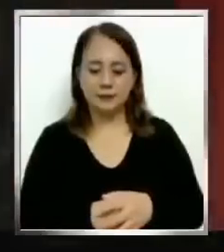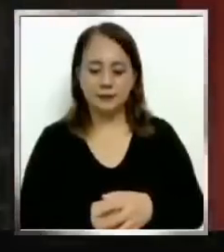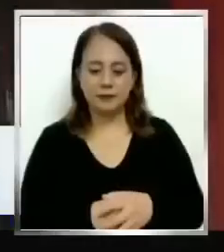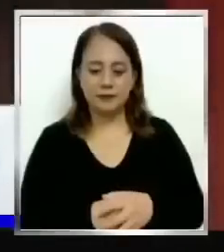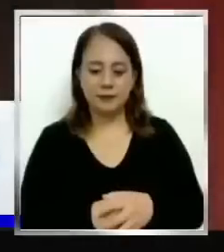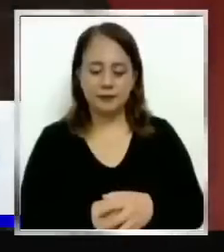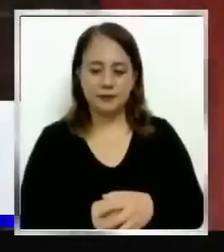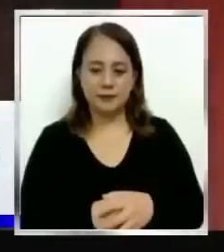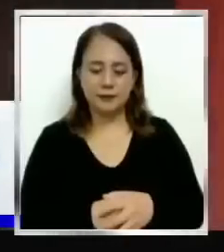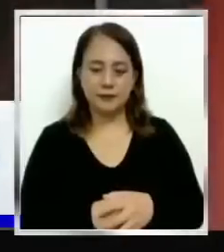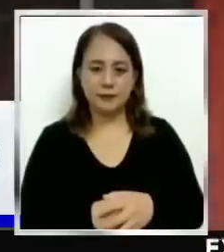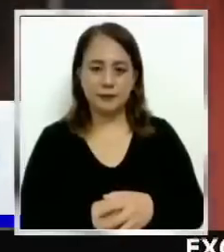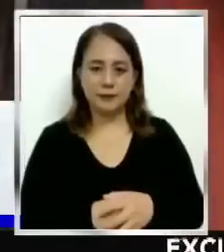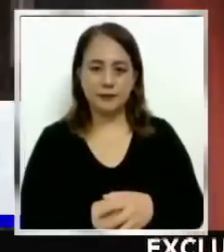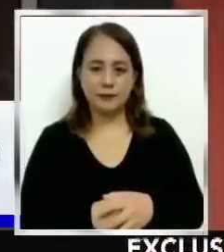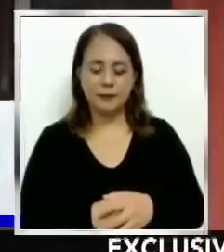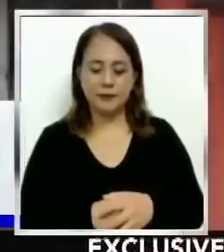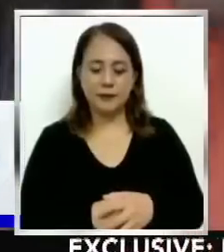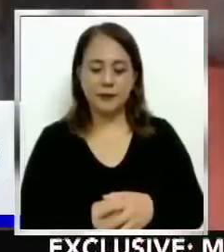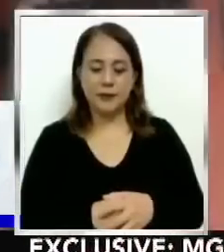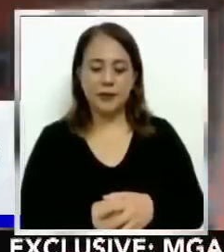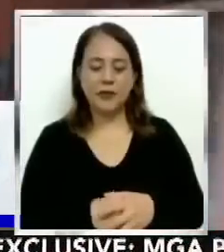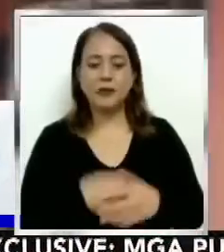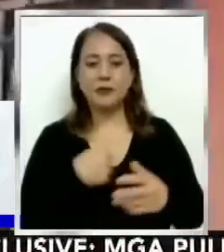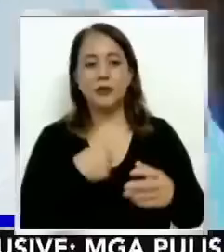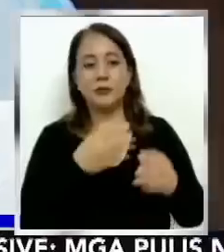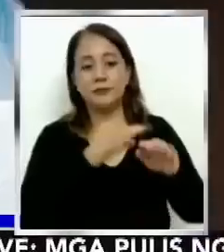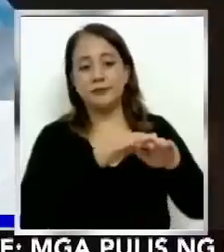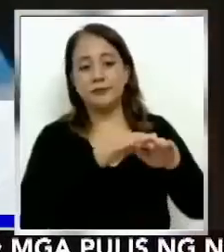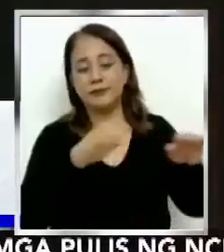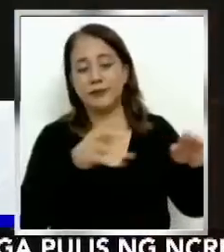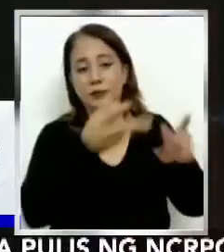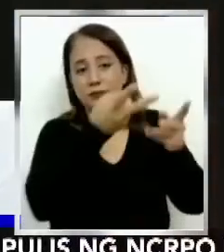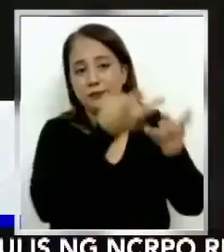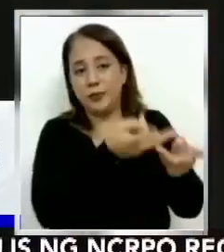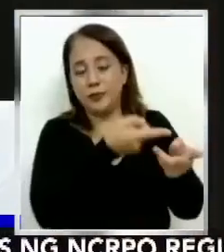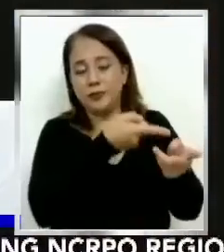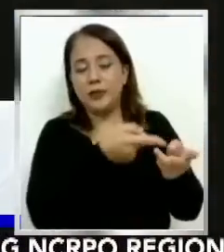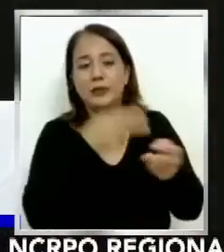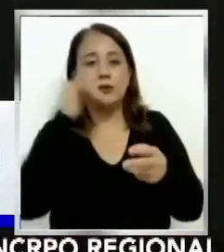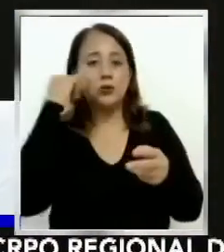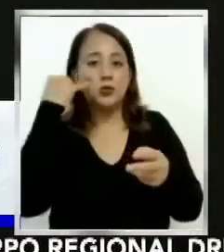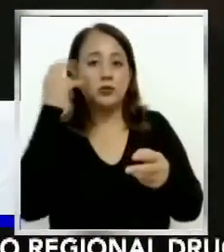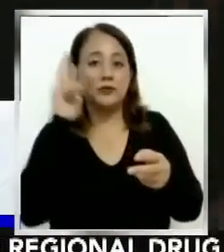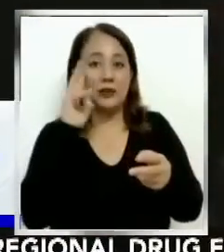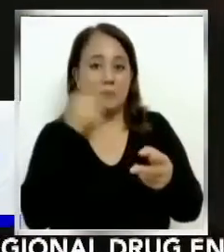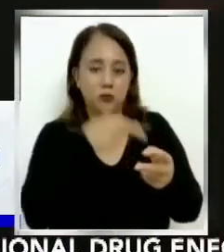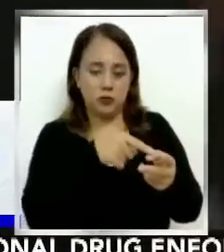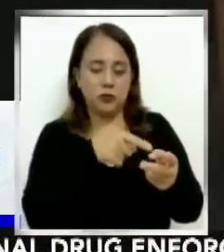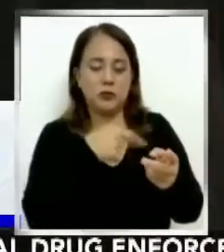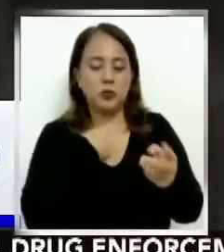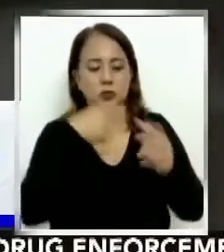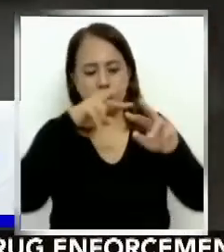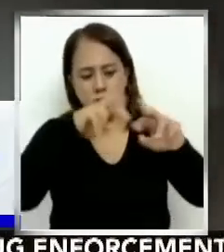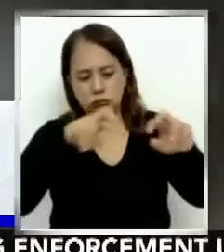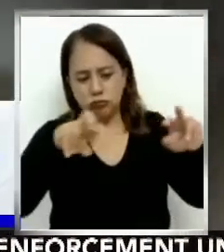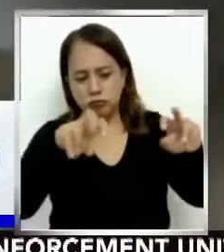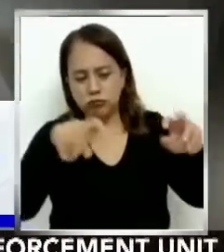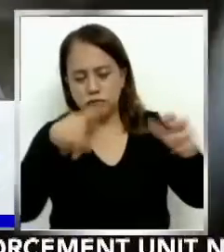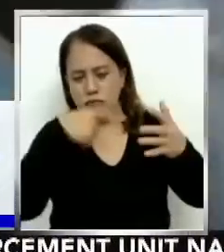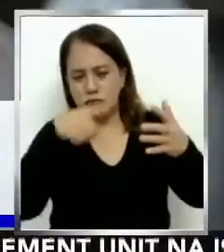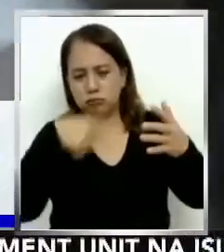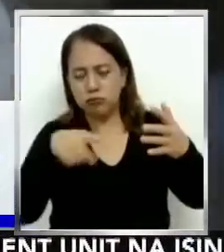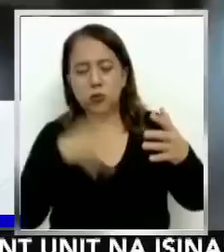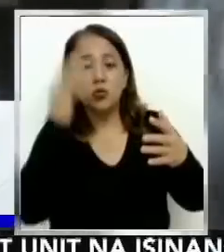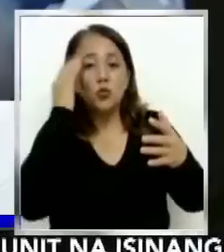Sa puneralang ito nakalagak ang katawan ng bilibid inmate na si June Villamor. Dito nagsagawa ng autopsy ang NBI forensic team para matukoy kung ano ang